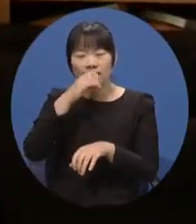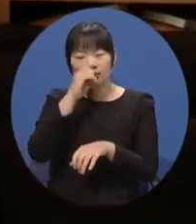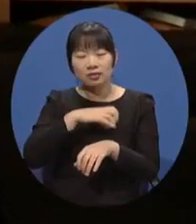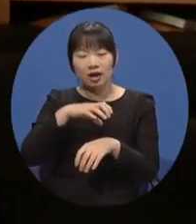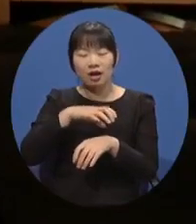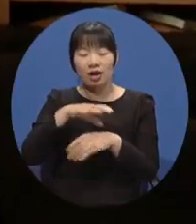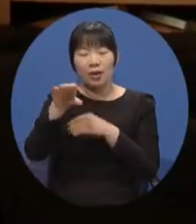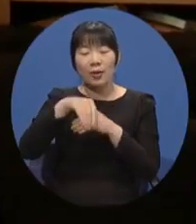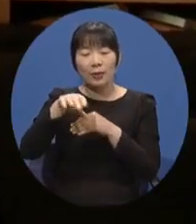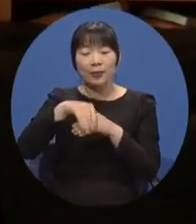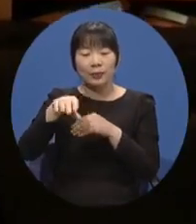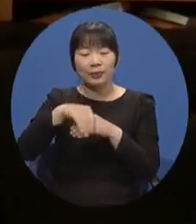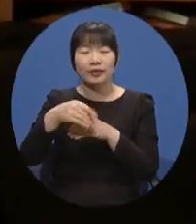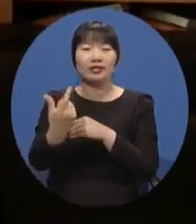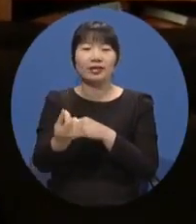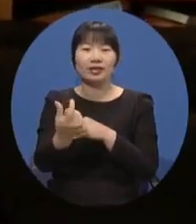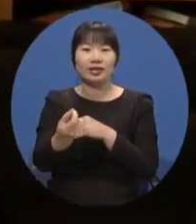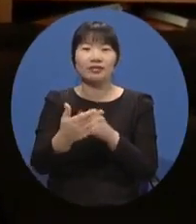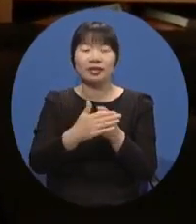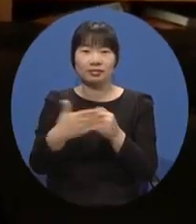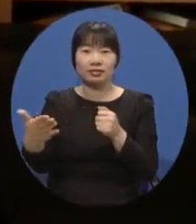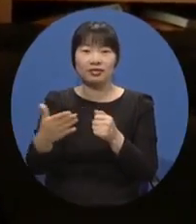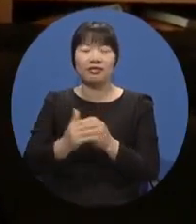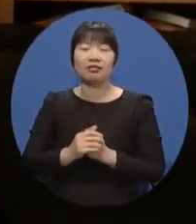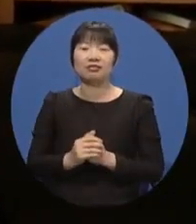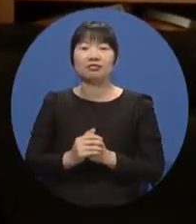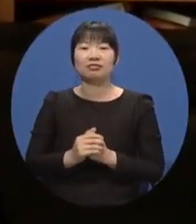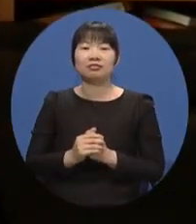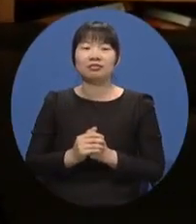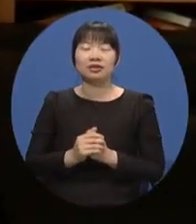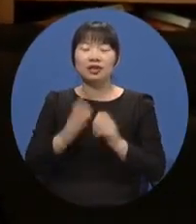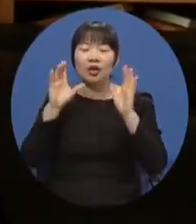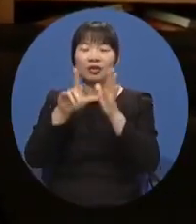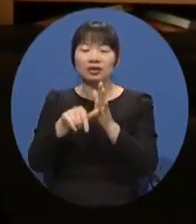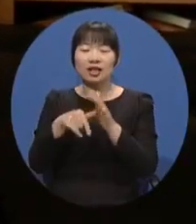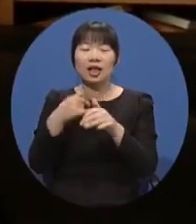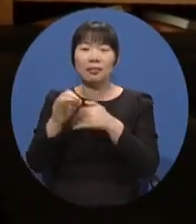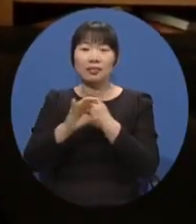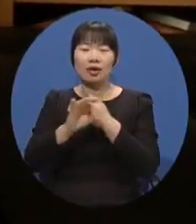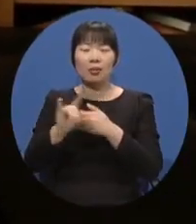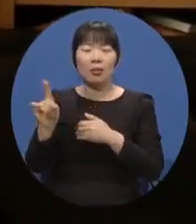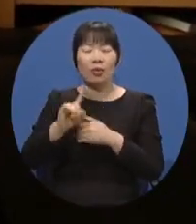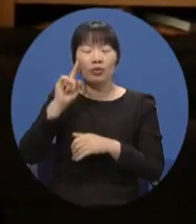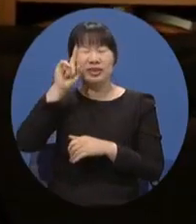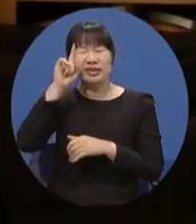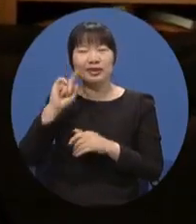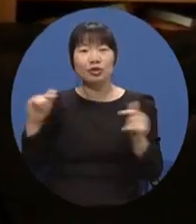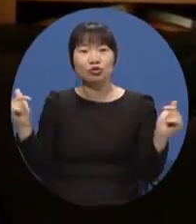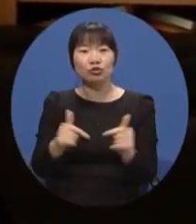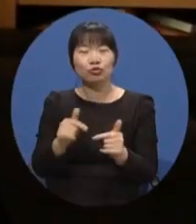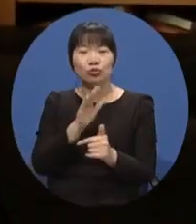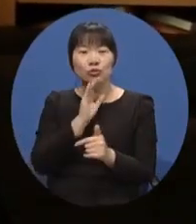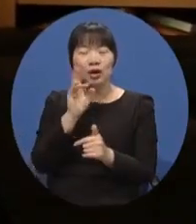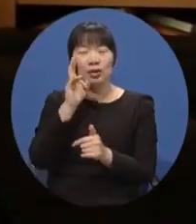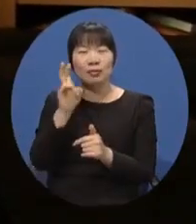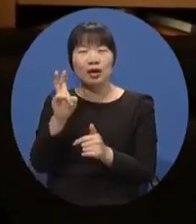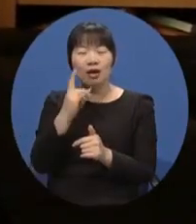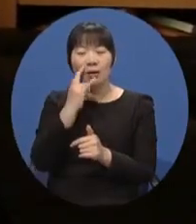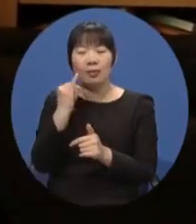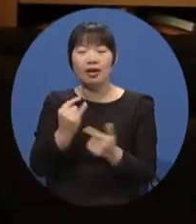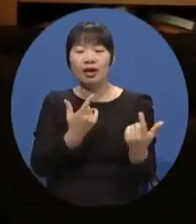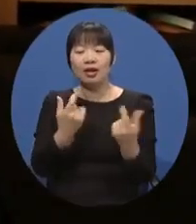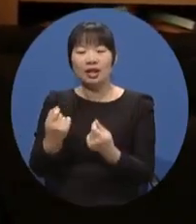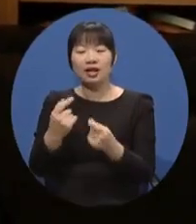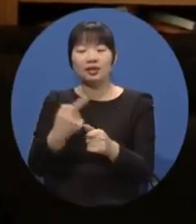쑥 스폰지처럼 흡수를 하는 것 같더라고요. 그래서 이제 어릴 때 하면 아무래도 스트레스도 덜 받고 엄마랑